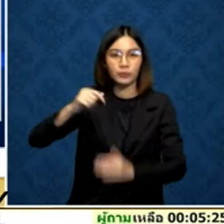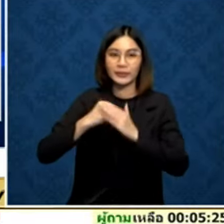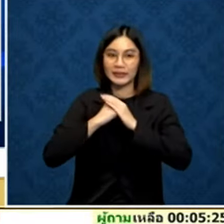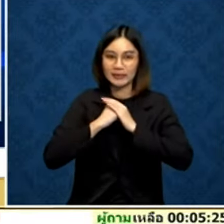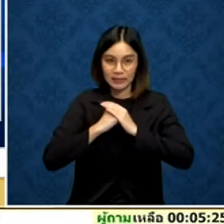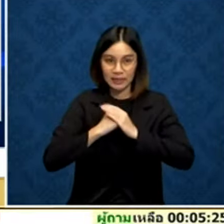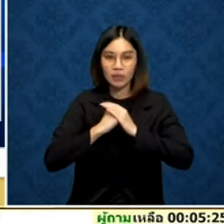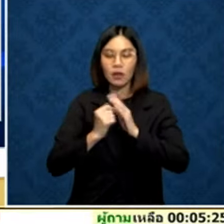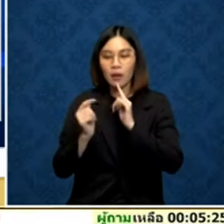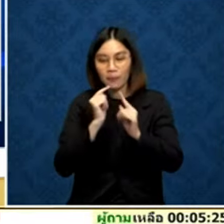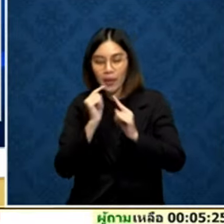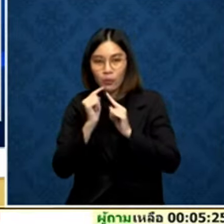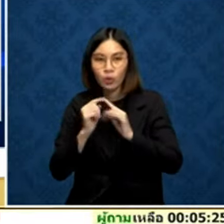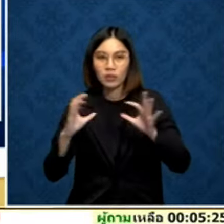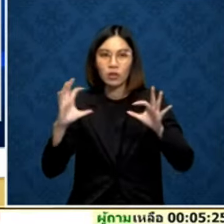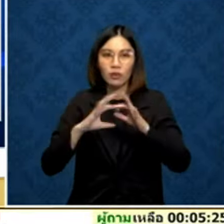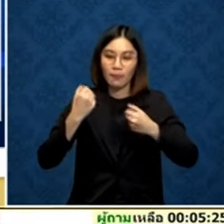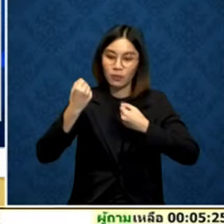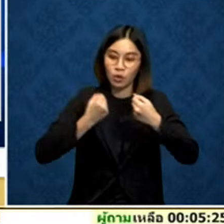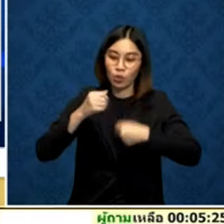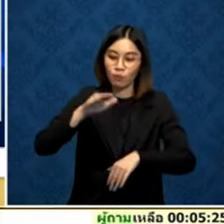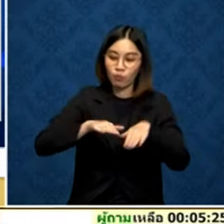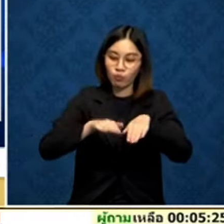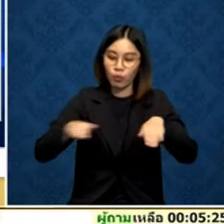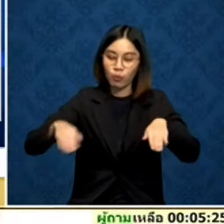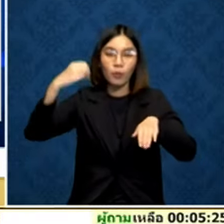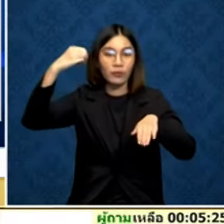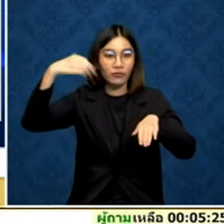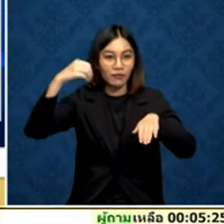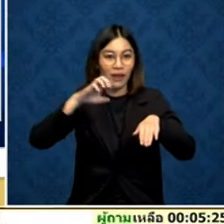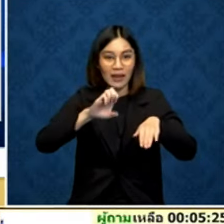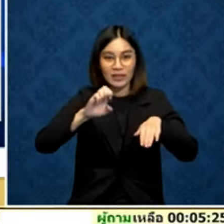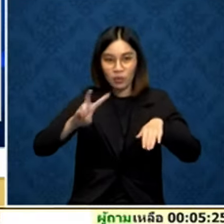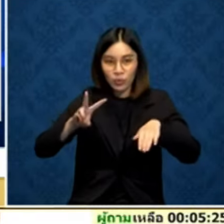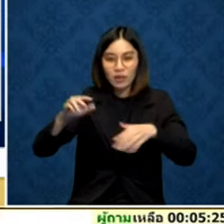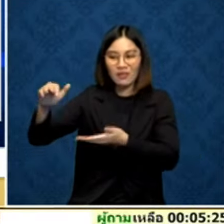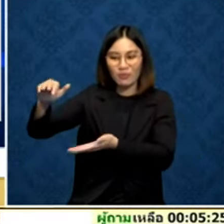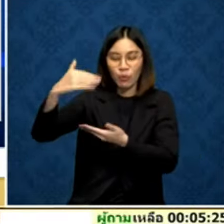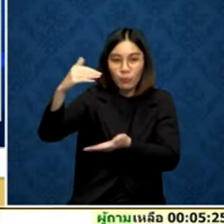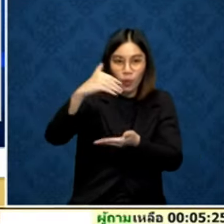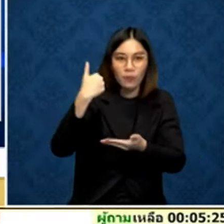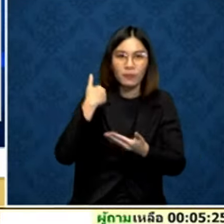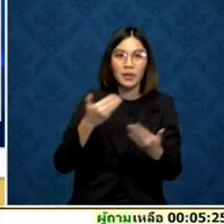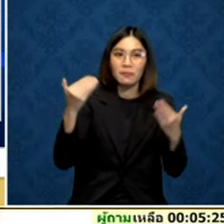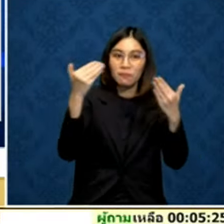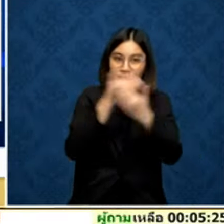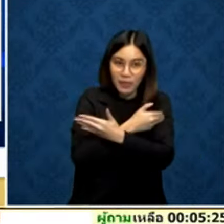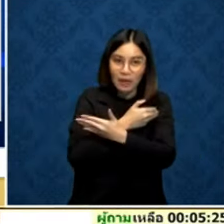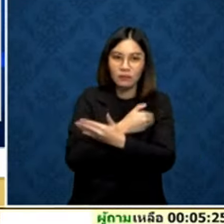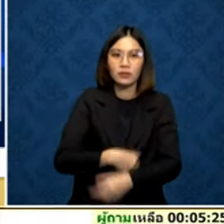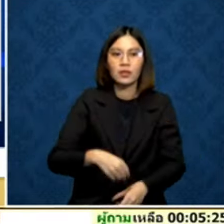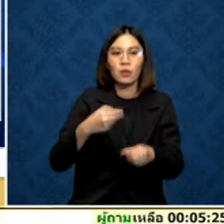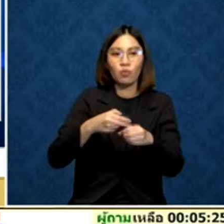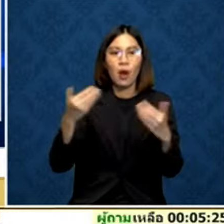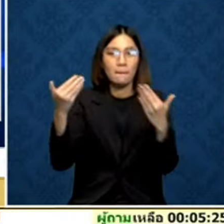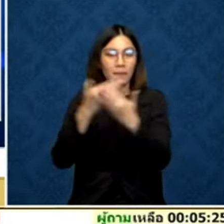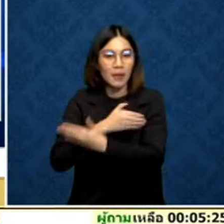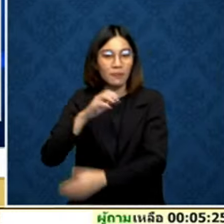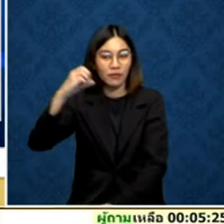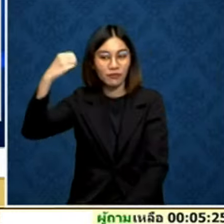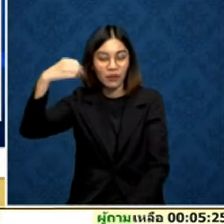ไปพูดคุยเรื่องของการเอารถ EV เข้ามาเพื่อมาให้มีการเปลี่ยนผ่านจาก ICE ไปเป็น EV นะครับซึ่งปัจจุบัน